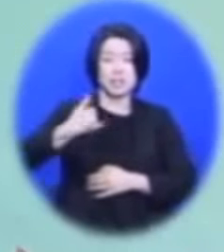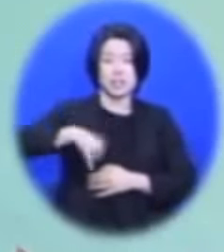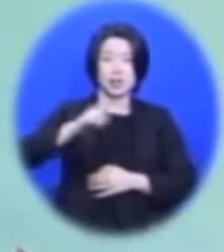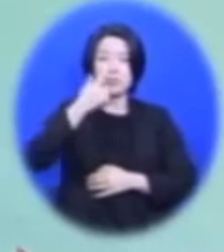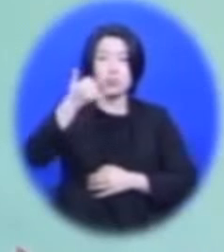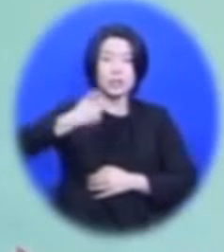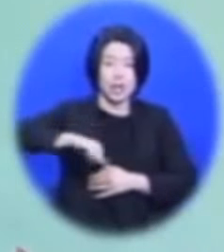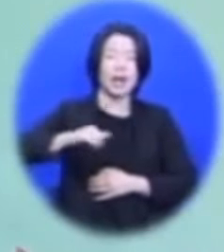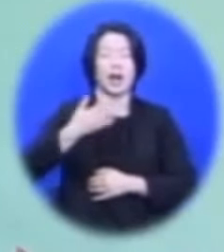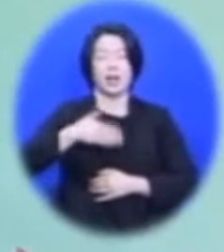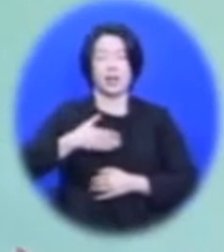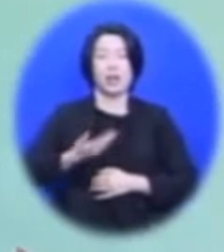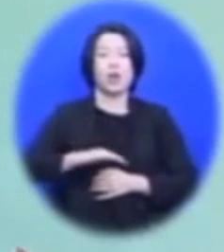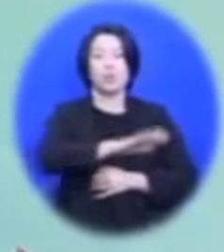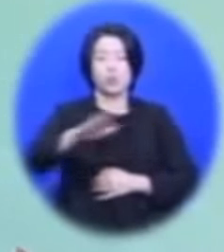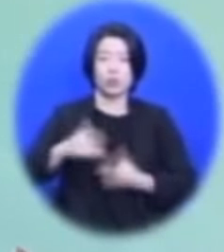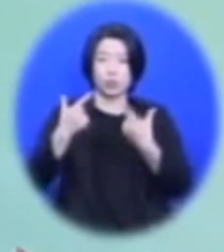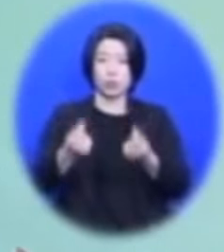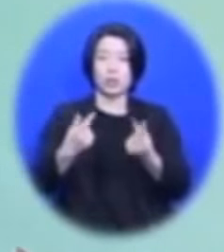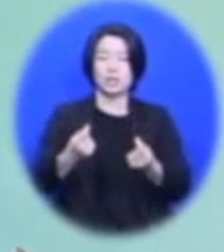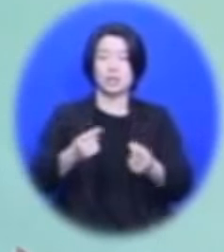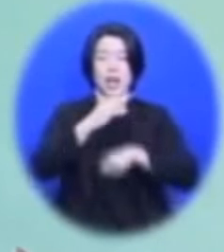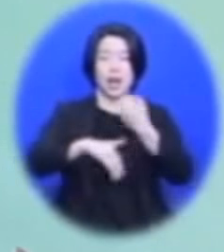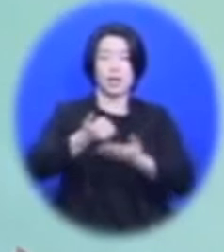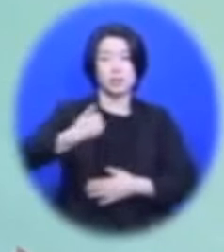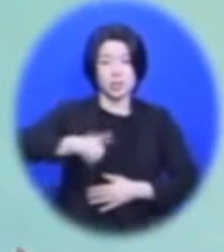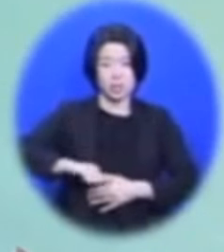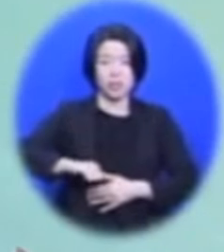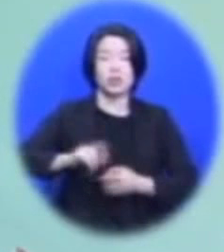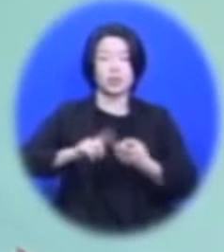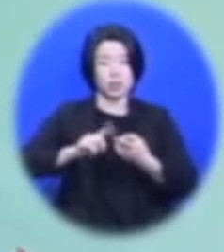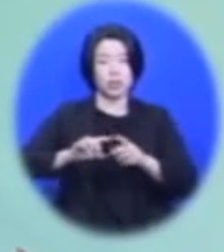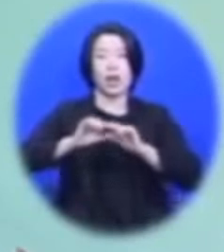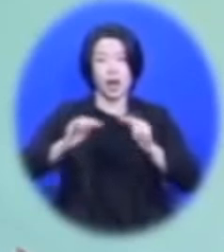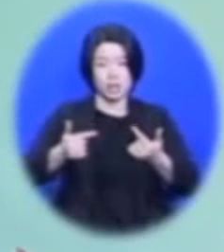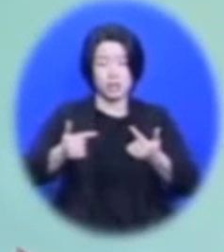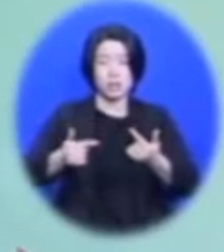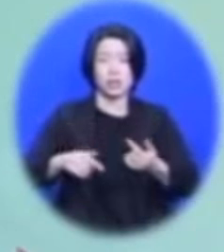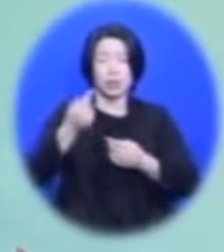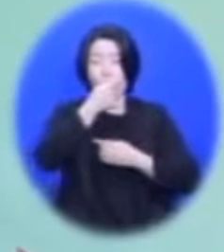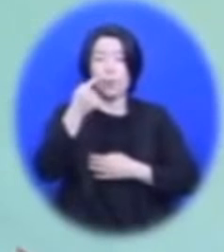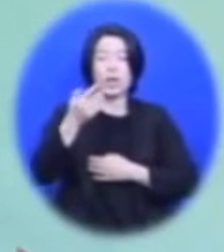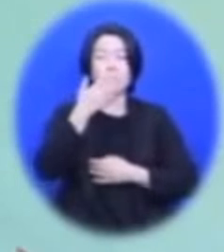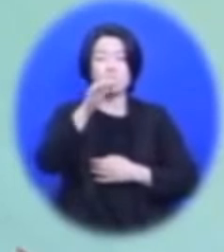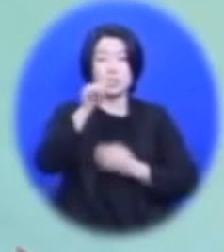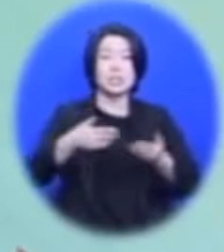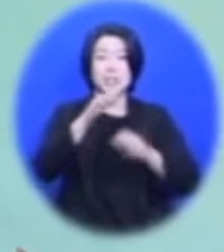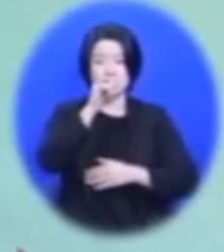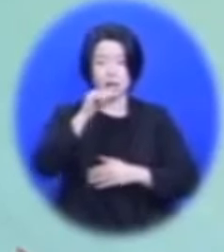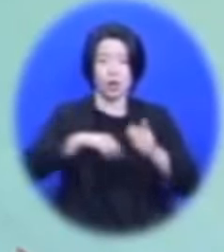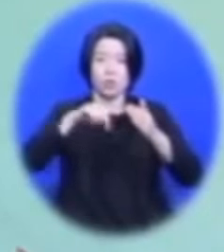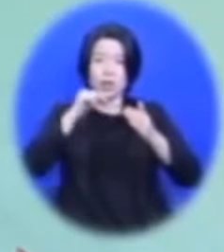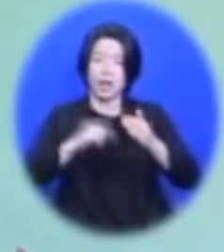거죠. 우리도 똑같이 하나님의 자녀인지 아닌지 확인할 수 있는 길이 있는데 우리 안에